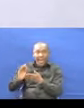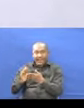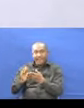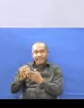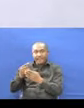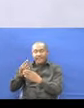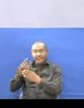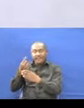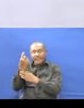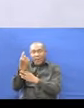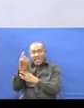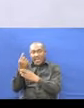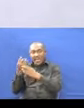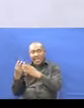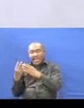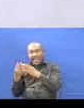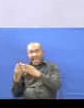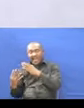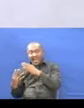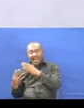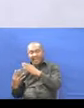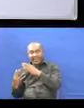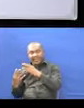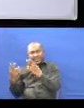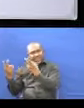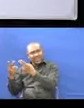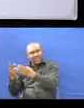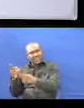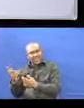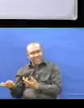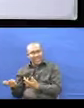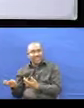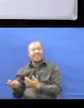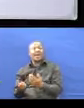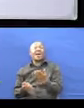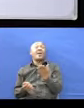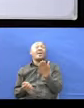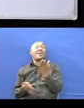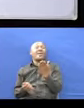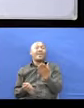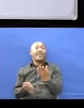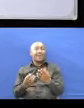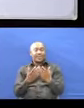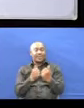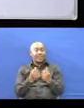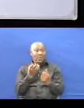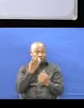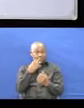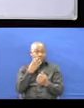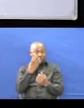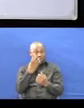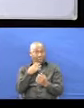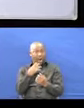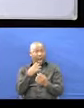moja ya nne. Sawa sawa na nini? Hapo sasa ndio maana nilikuja na chungwa langu mapema sana.